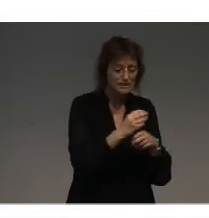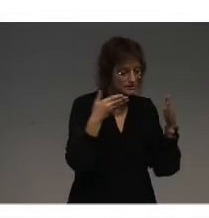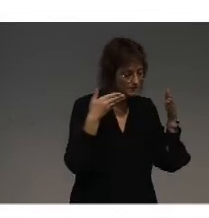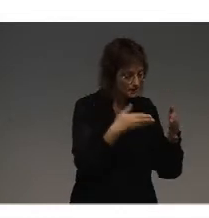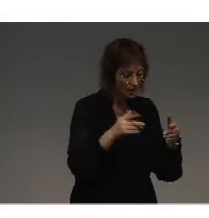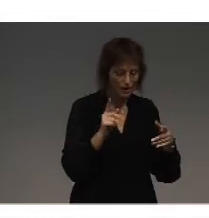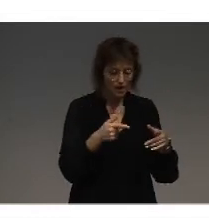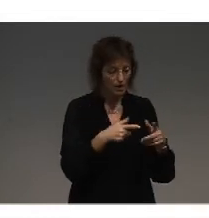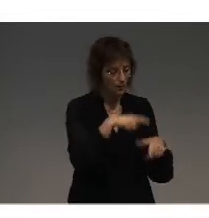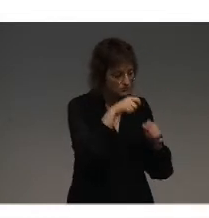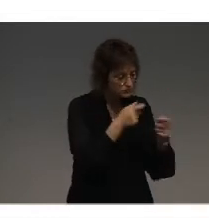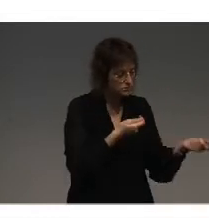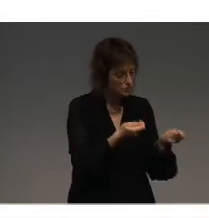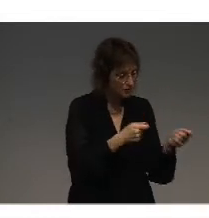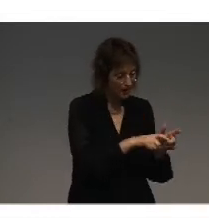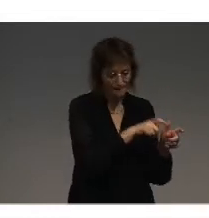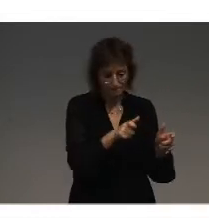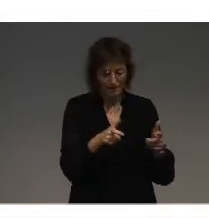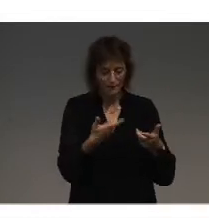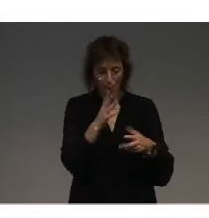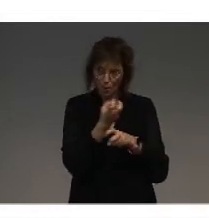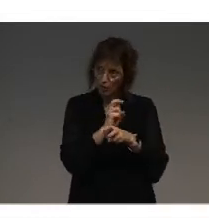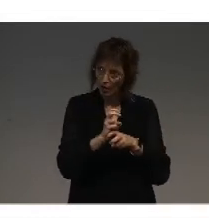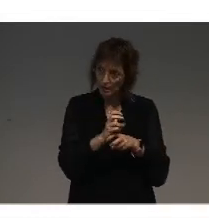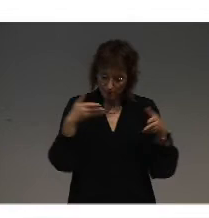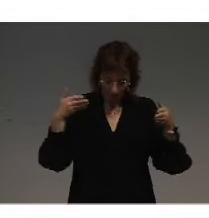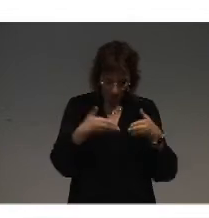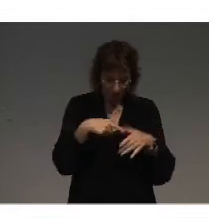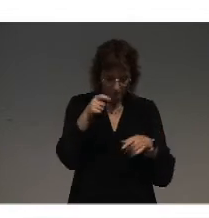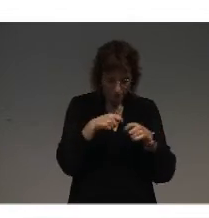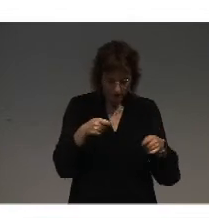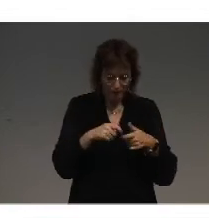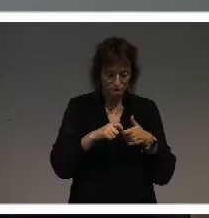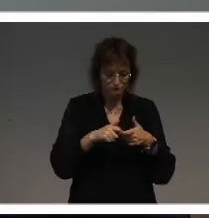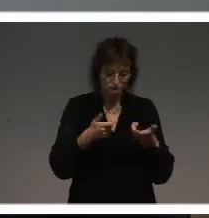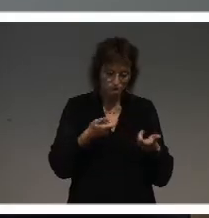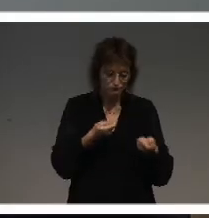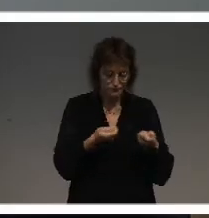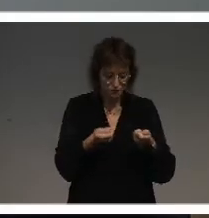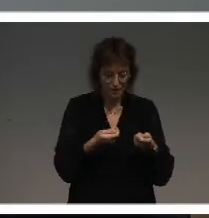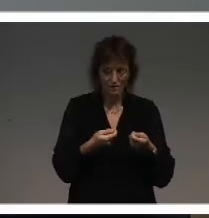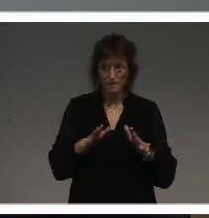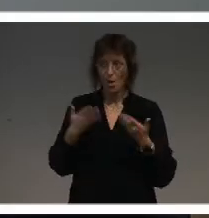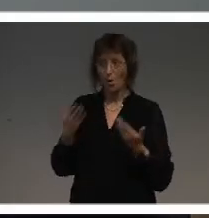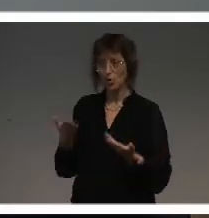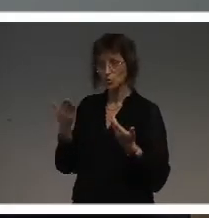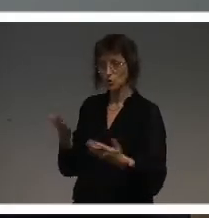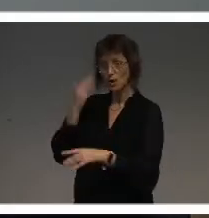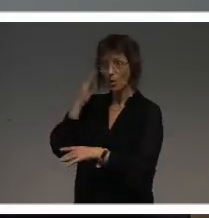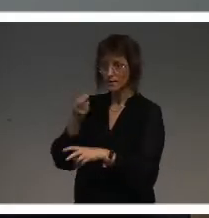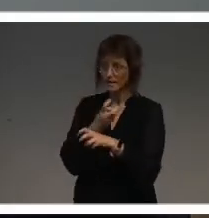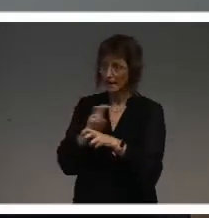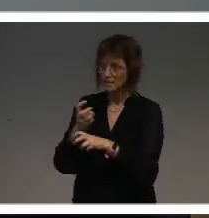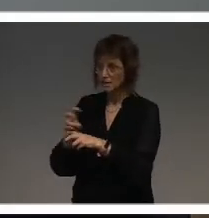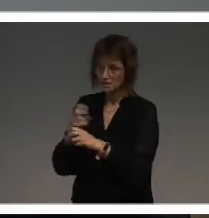traité, évalué et géré. Or, on sait aujourd'hui que la plupart des facteurs de risque peuvent contribuer à l'apparition